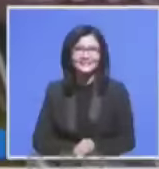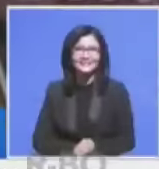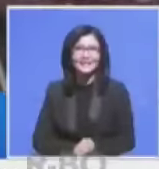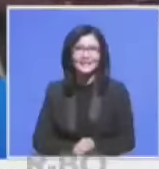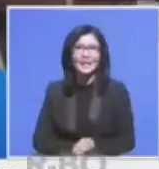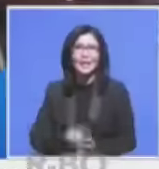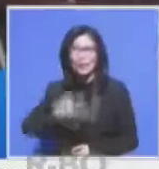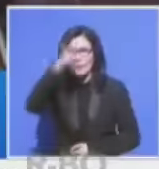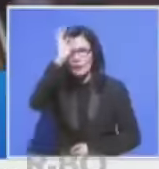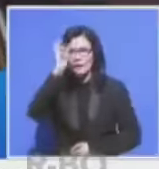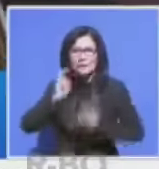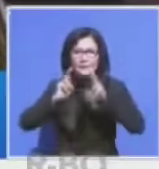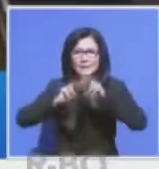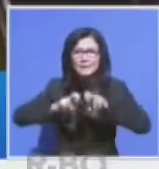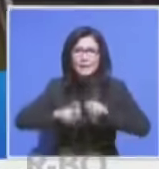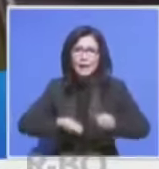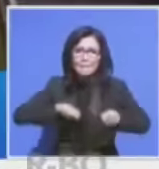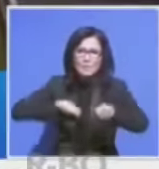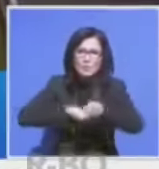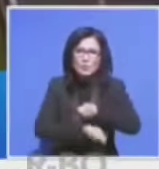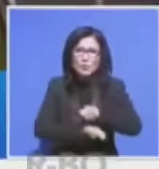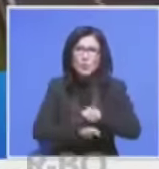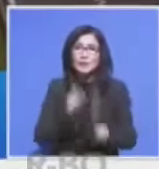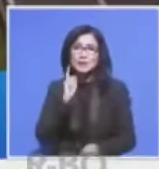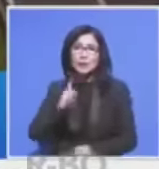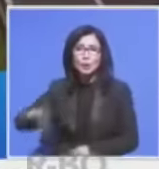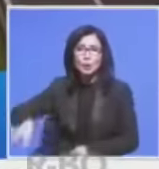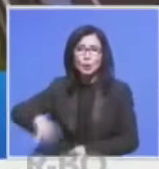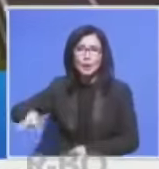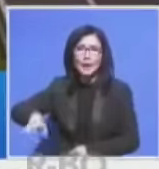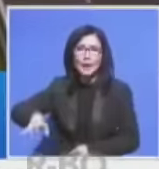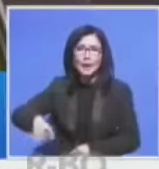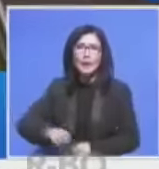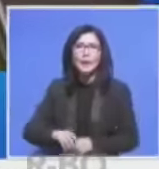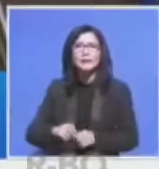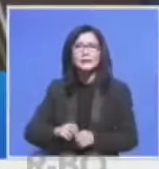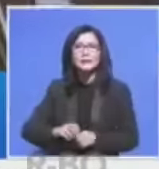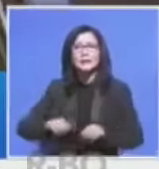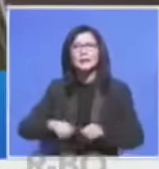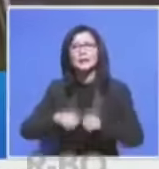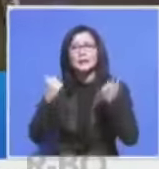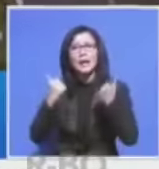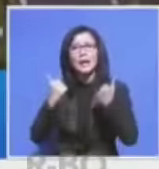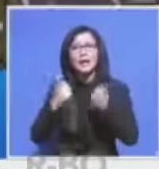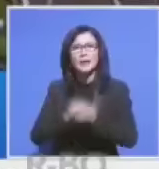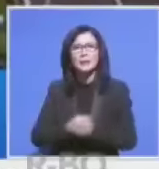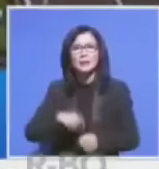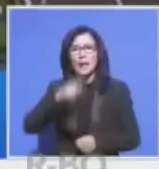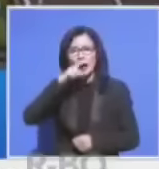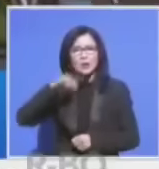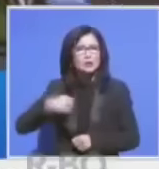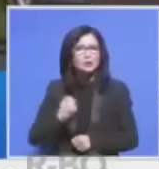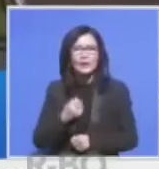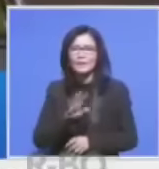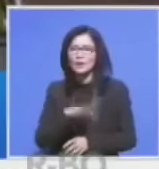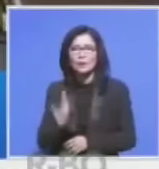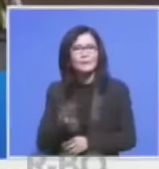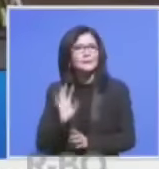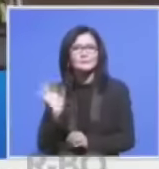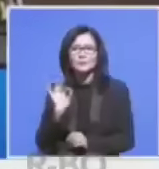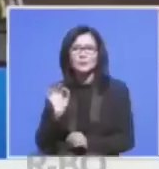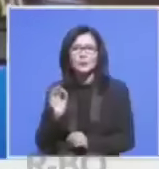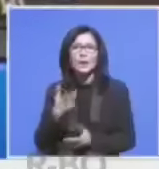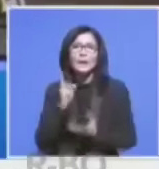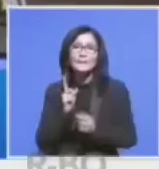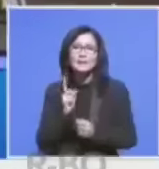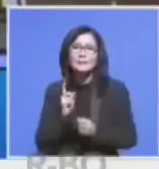Pemirsa, polisi masih menyelidiki pembunuhan sadis yang menimpa satu keluarga di Tangerang, Banten. Suami korban belum bisa dimintai keterangan karena